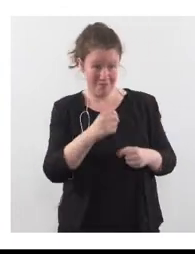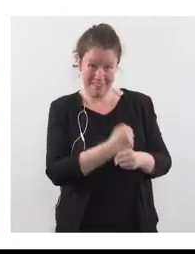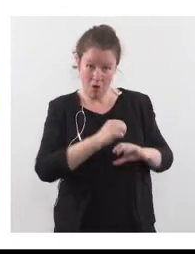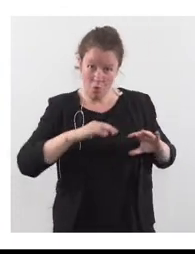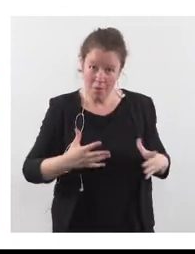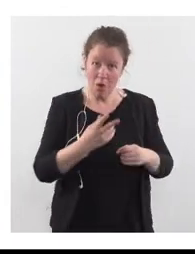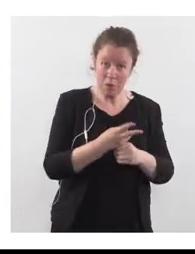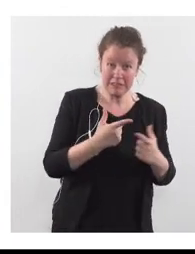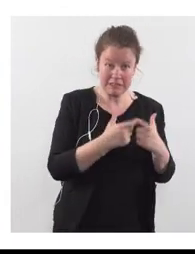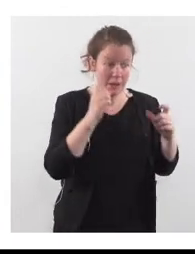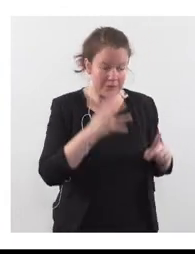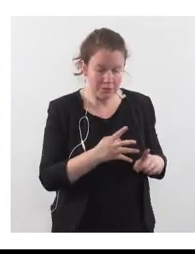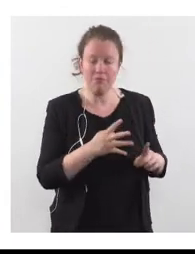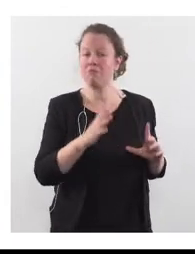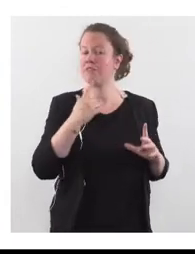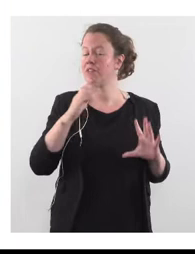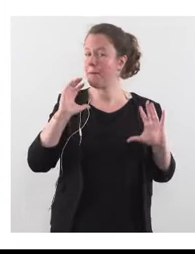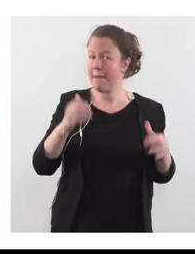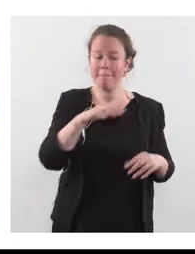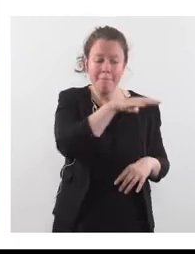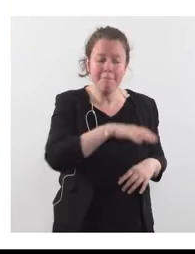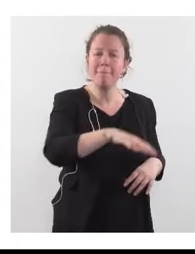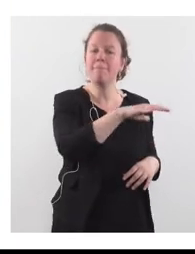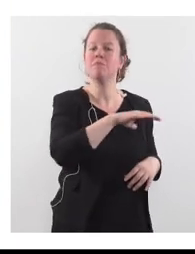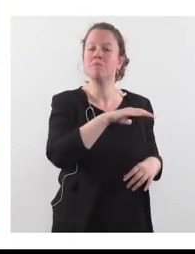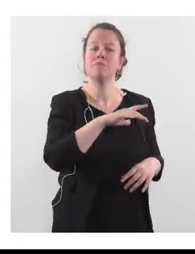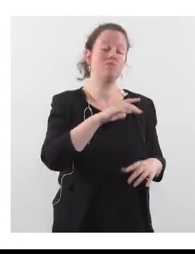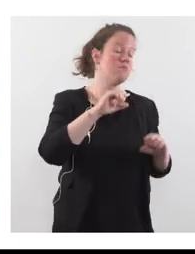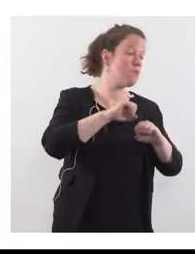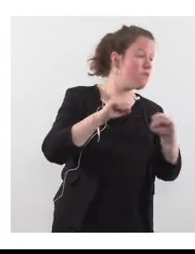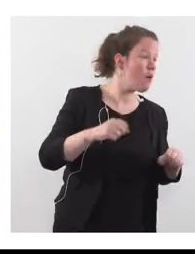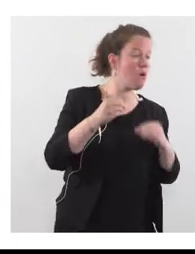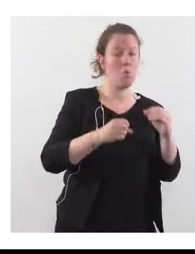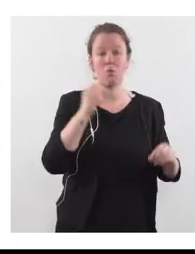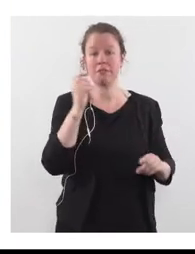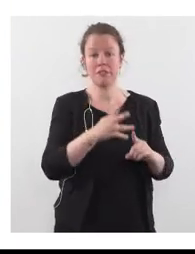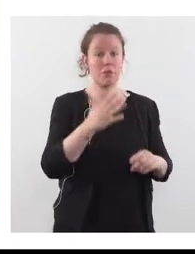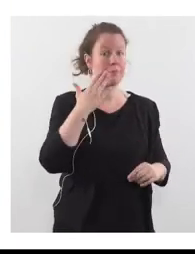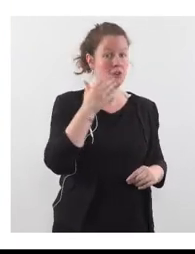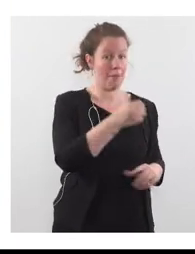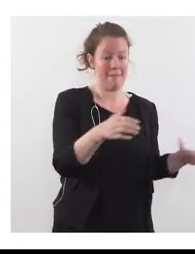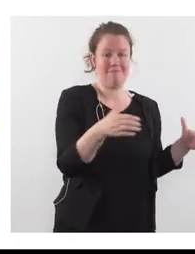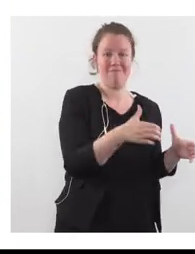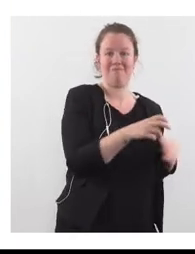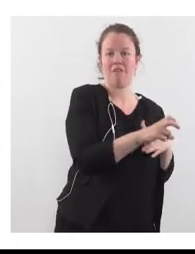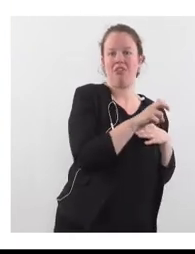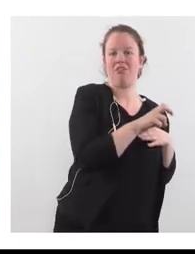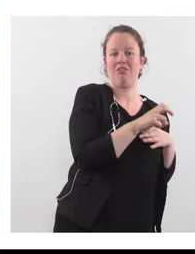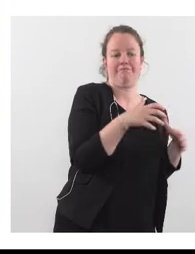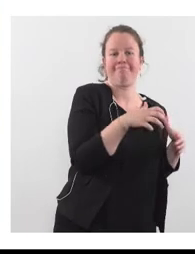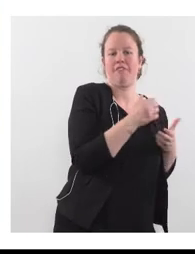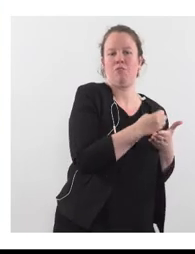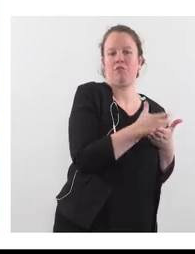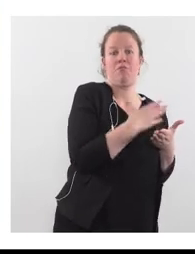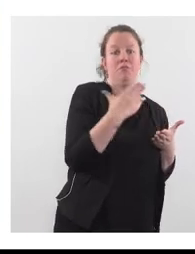soit leur pouvoir et leur qualité, si les organismes ne partagent pas avec les avocats, magistrats, associations qui